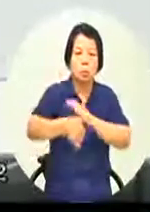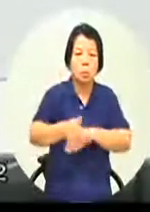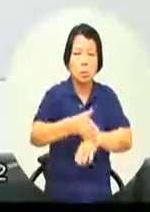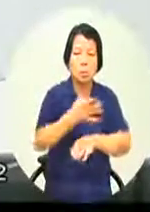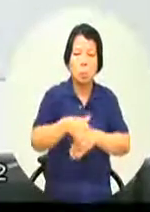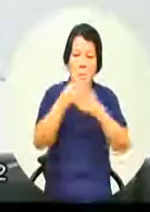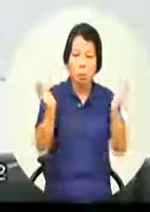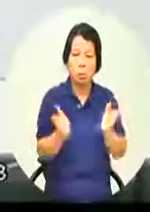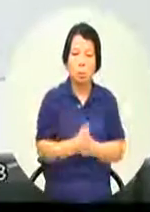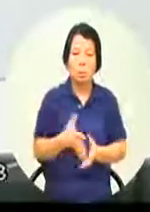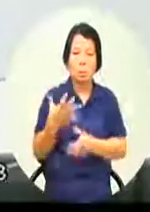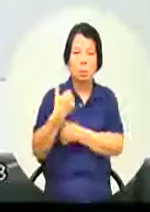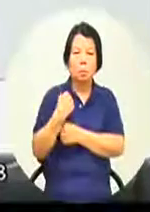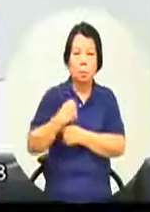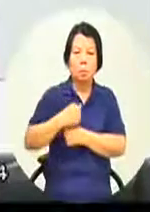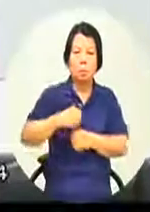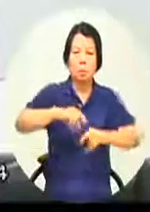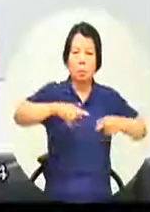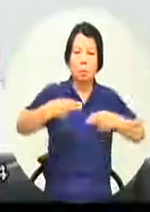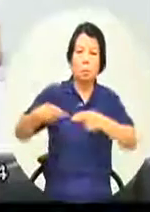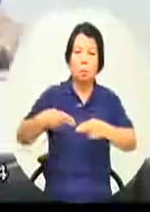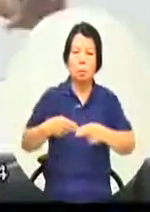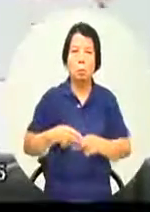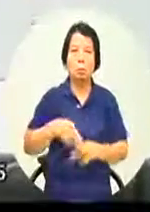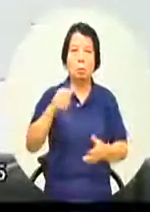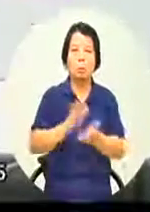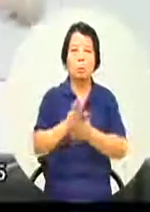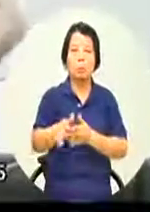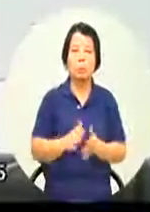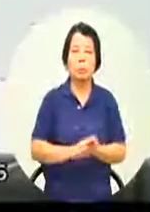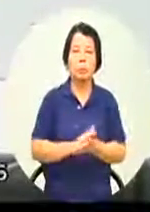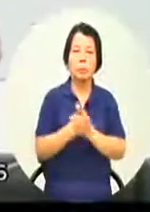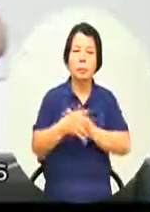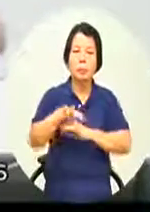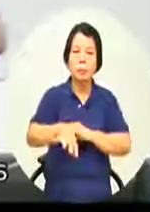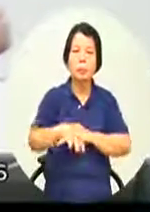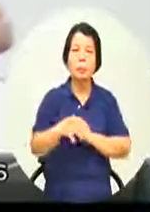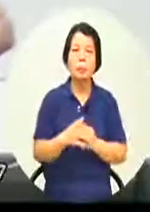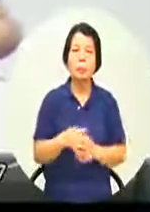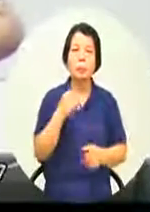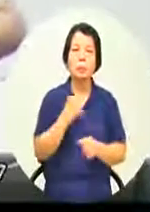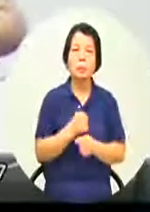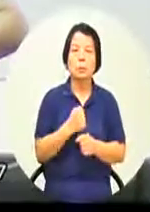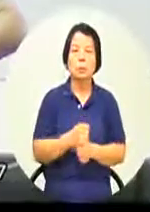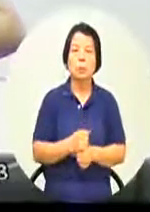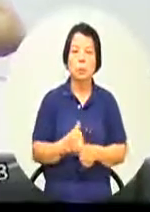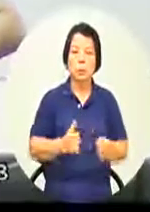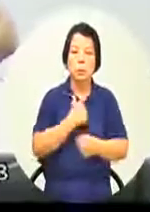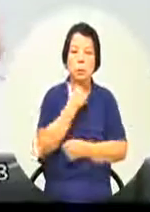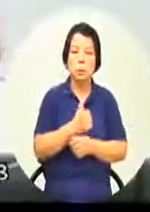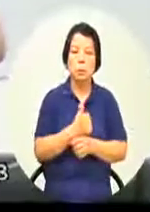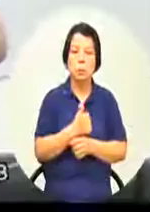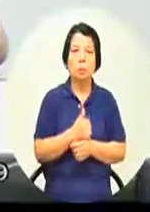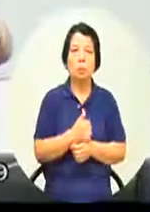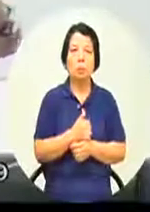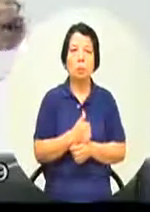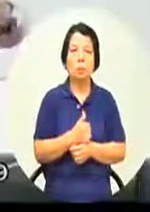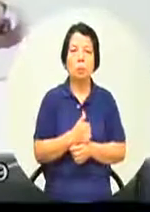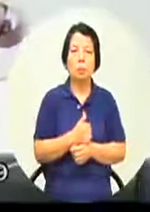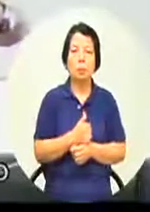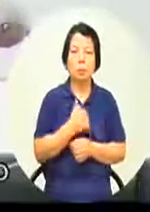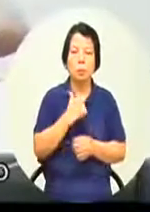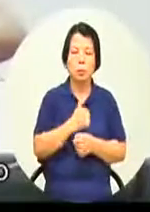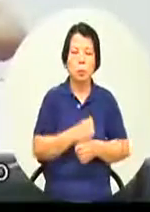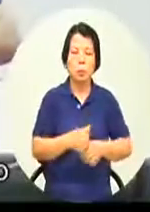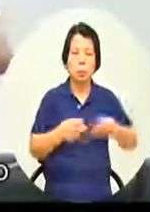在整个眷改土地一一释出之后，其实变成里面重实里，也就是我所住的地方。这